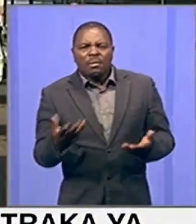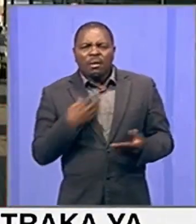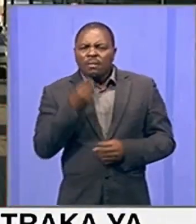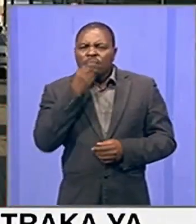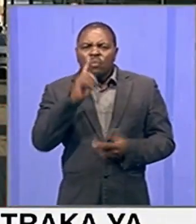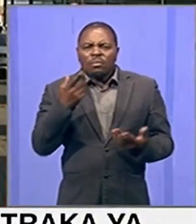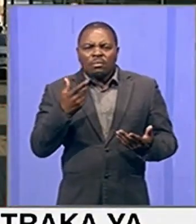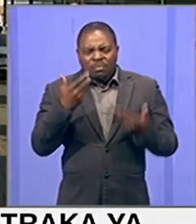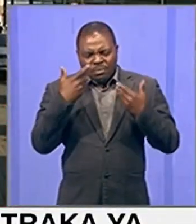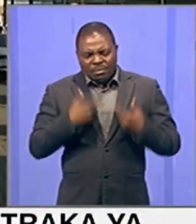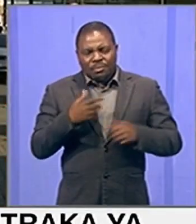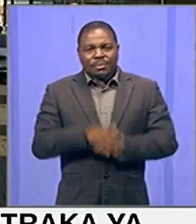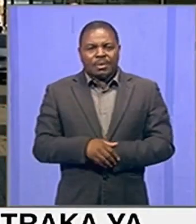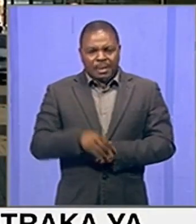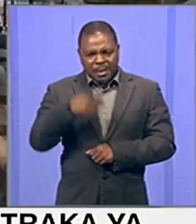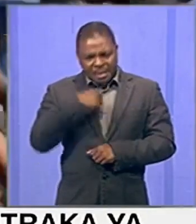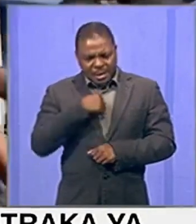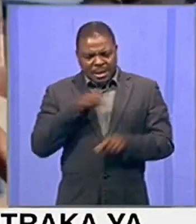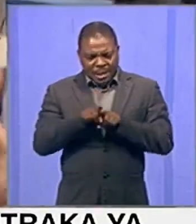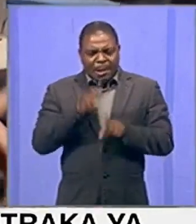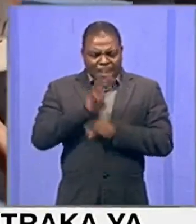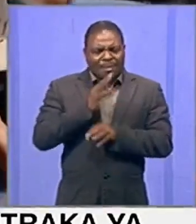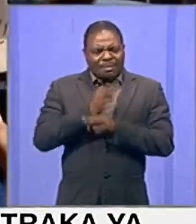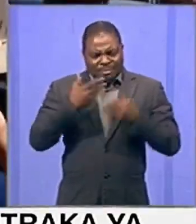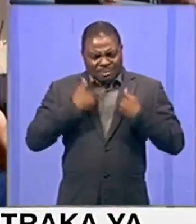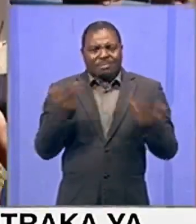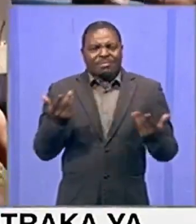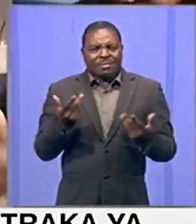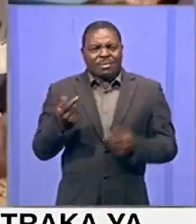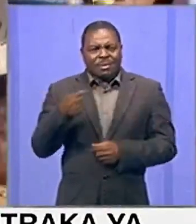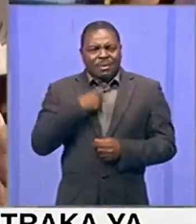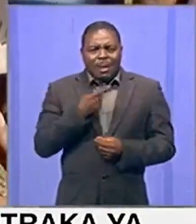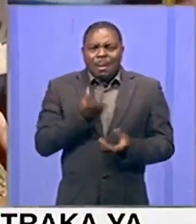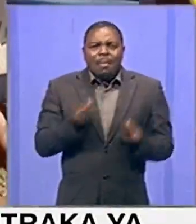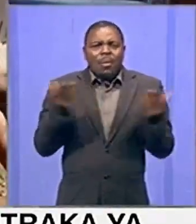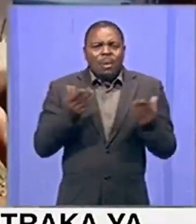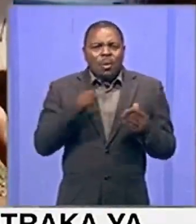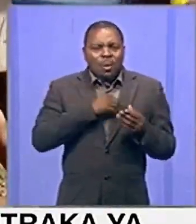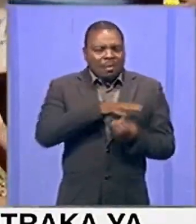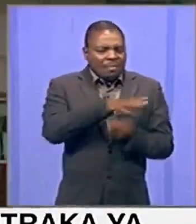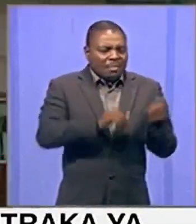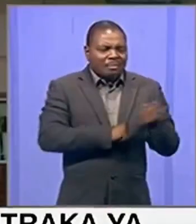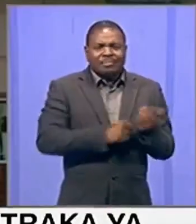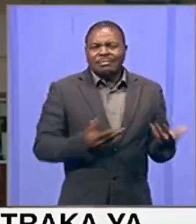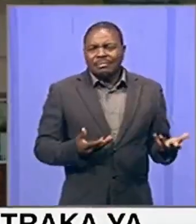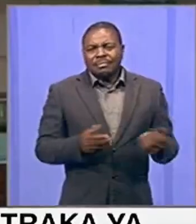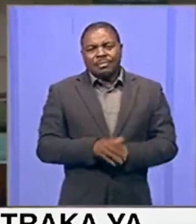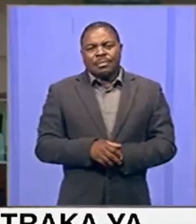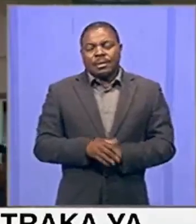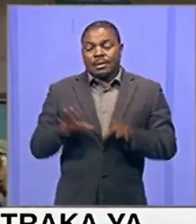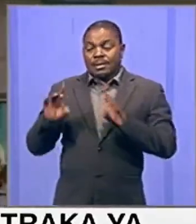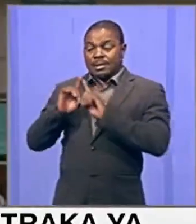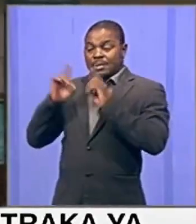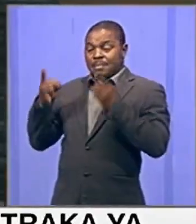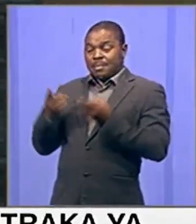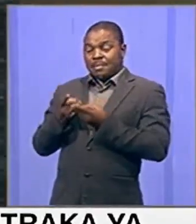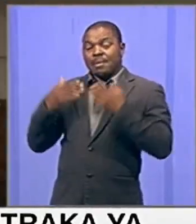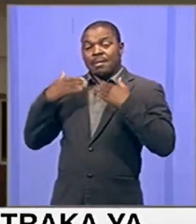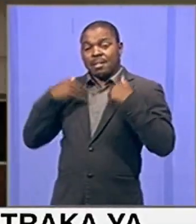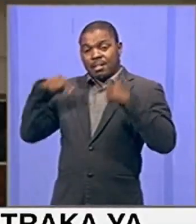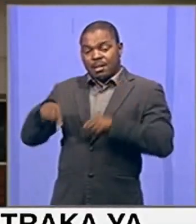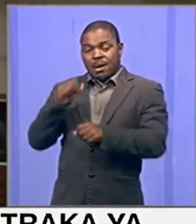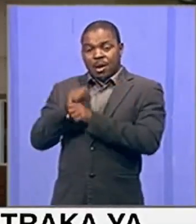ke busang yona ke mmeke ntate so that go tsa ka tšhelete gore ke kgona maintain lapa laka. Lefapha la boitekanelo mo Gauteng